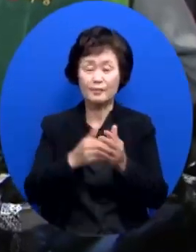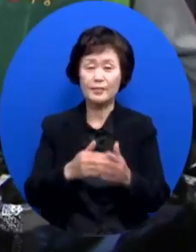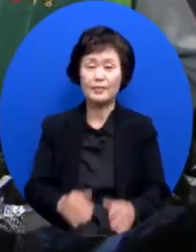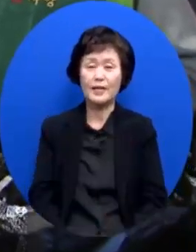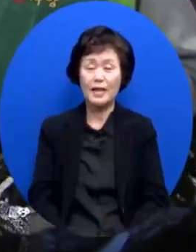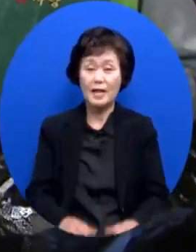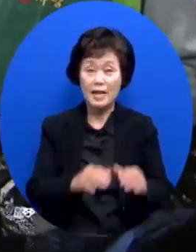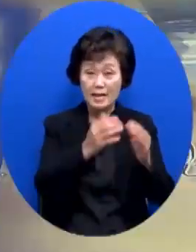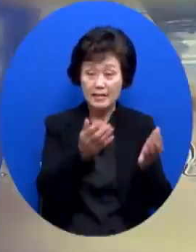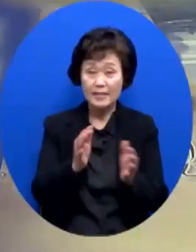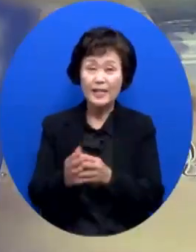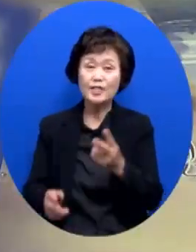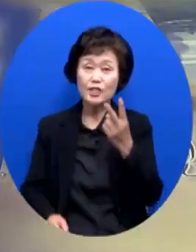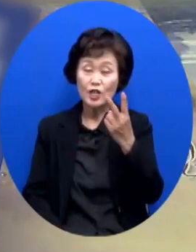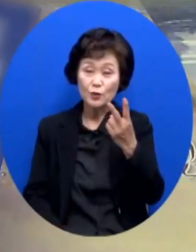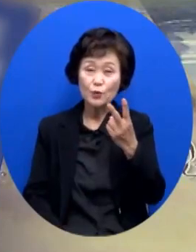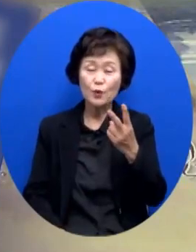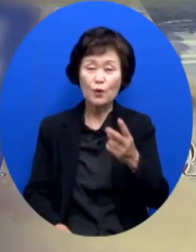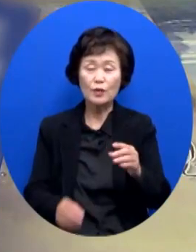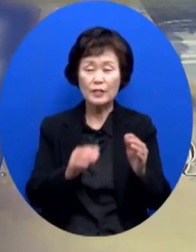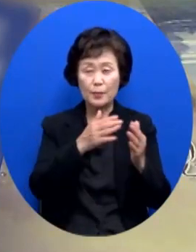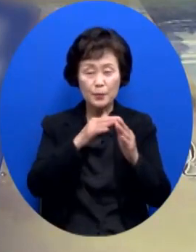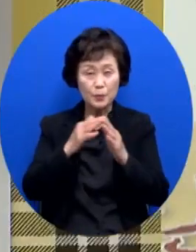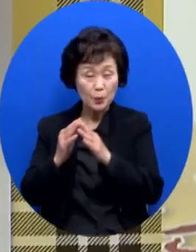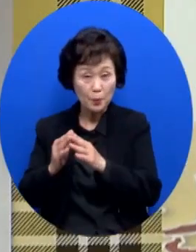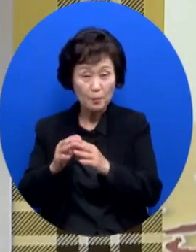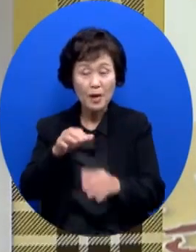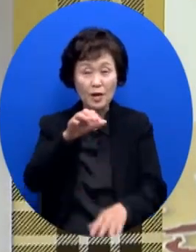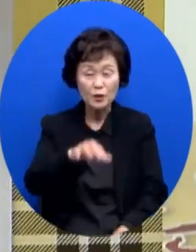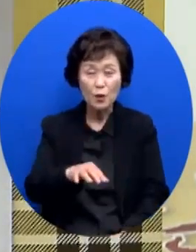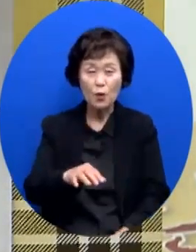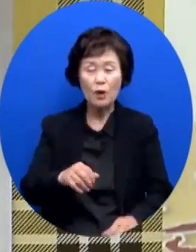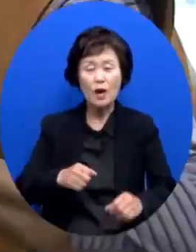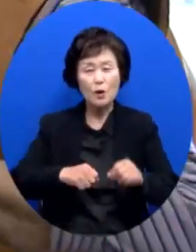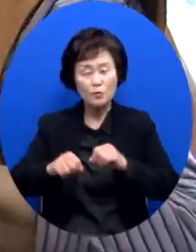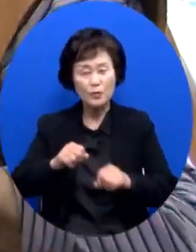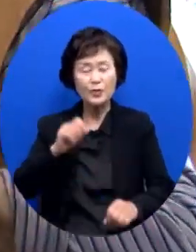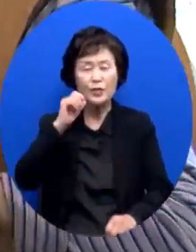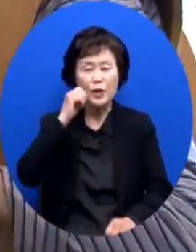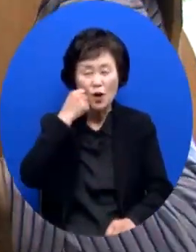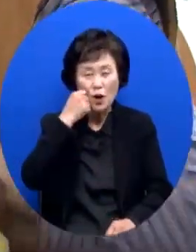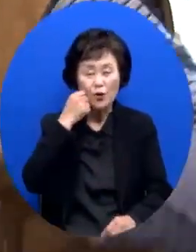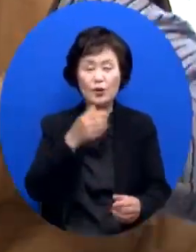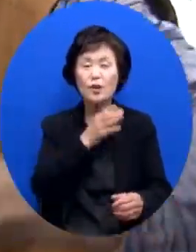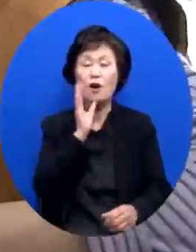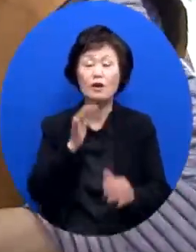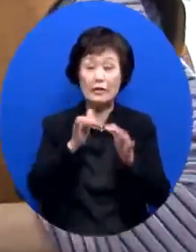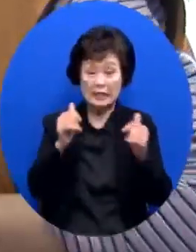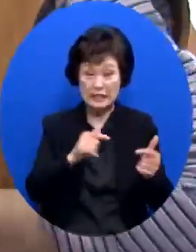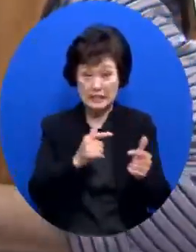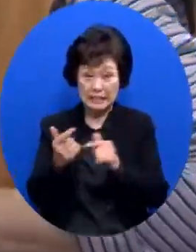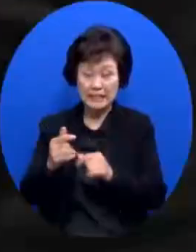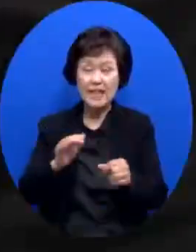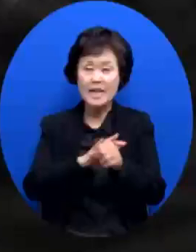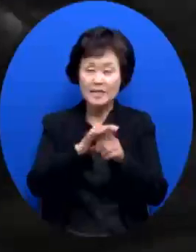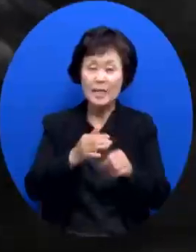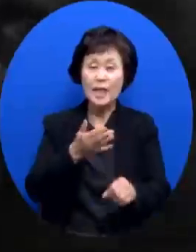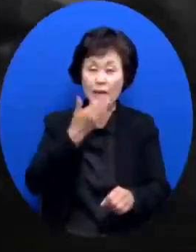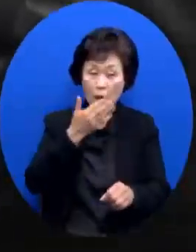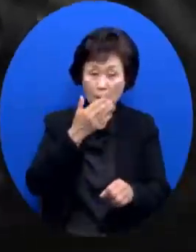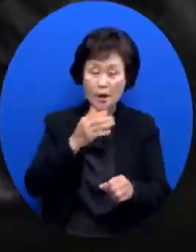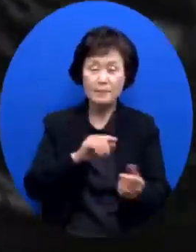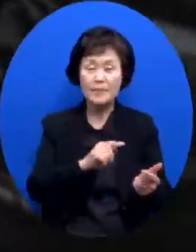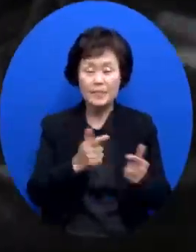두 단체는 이날 행사에서 쪽방촌과 독거, 거동이 어려운 어르신들에게 사랑의 밥퍼 사역을 진행하고 사랑의